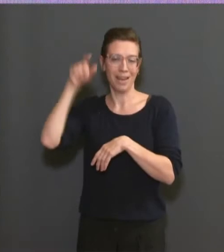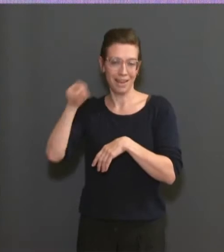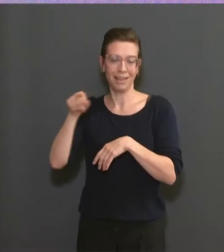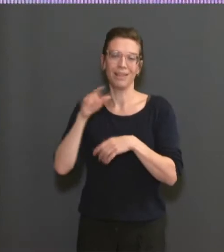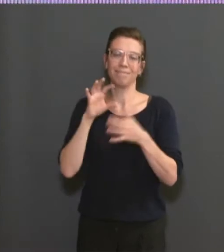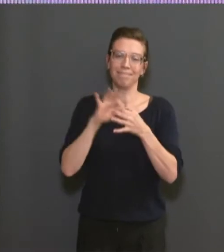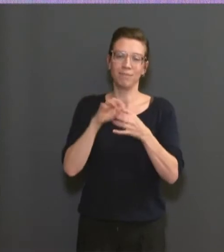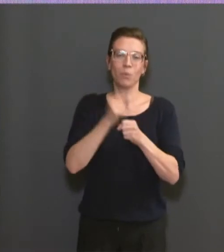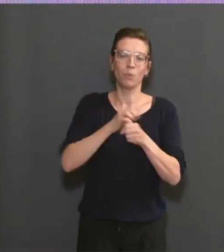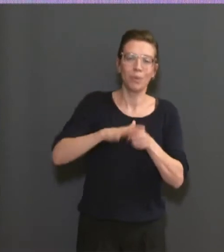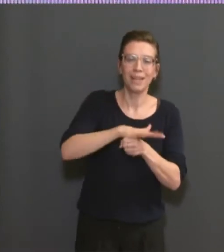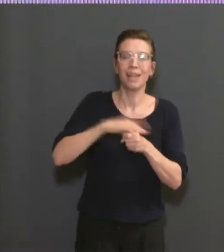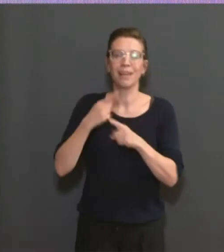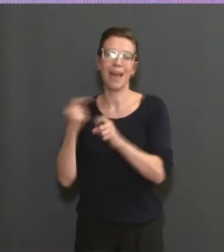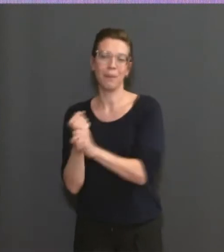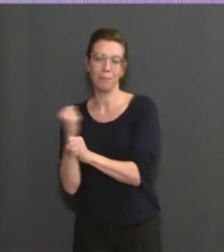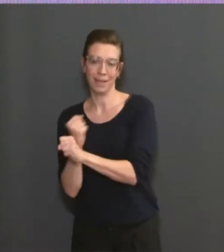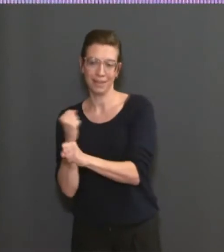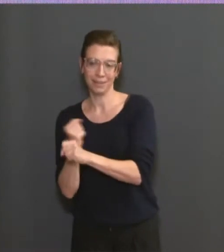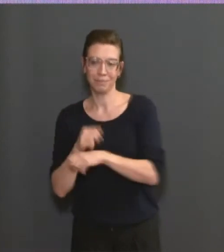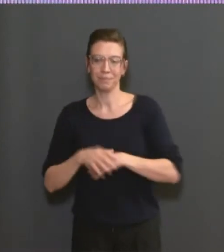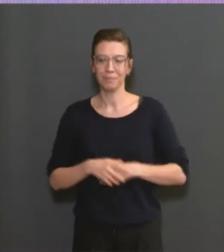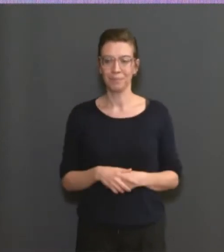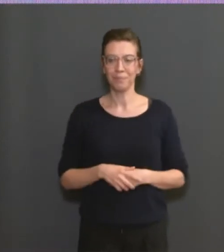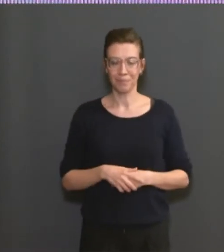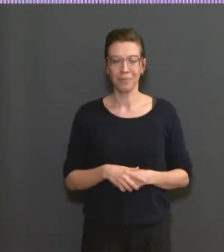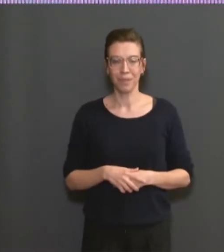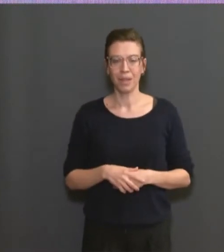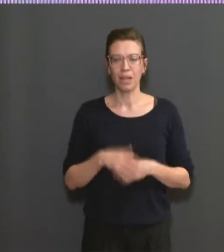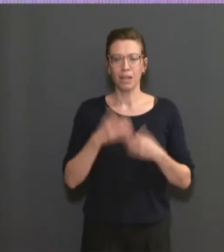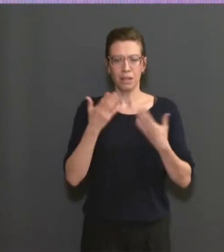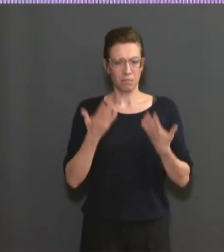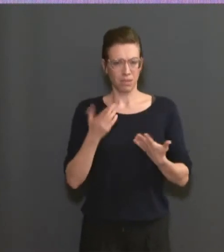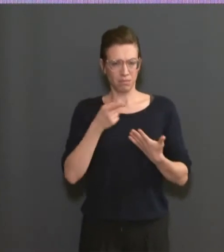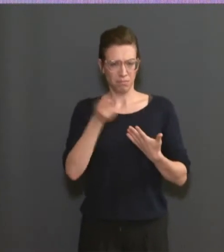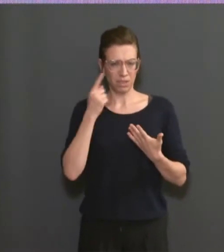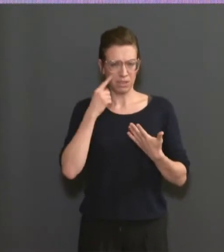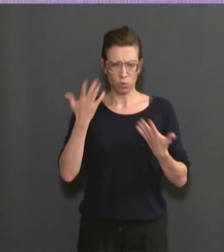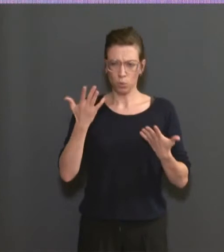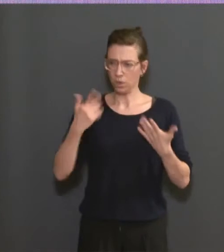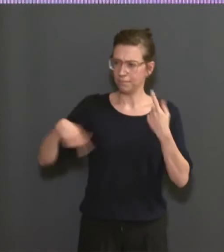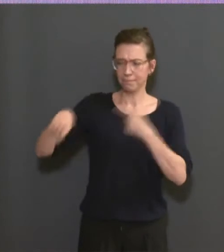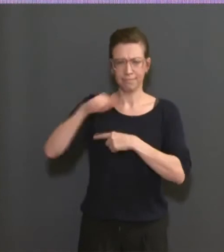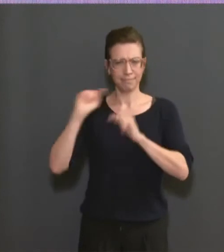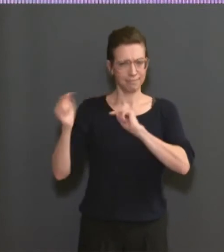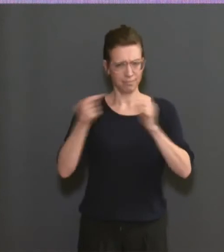of voedselverzorging nog kan doorgaan. Dit werd recent verduidelijkt op de website